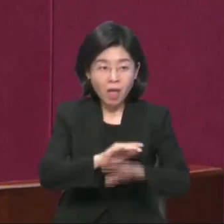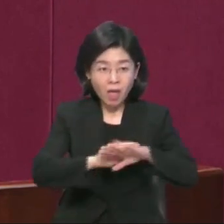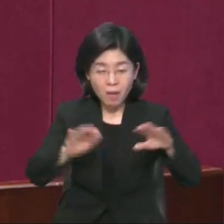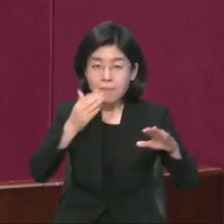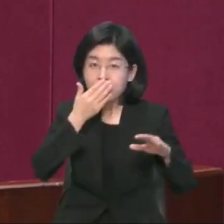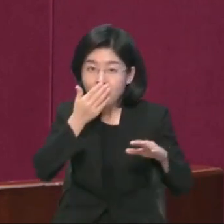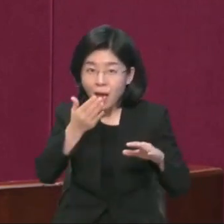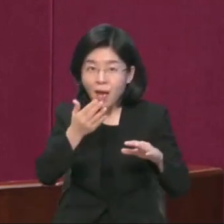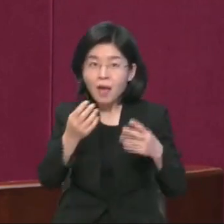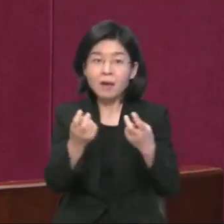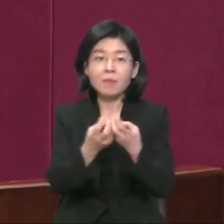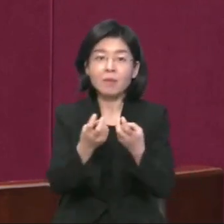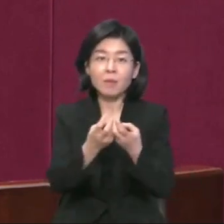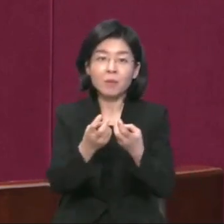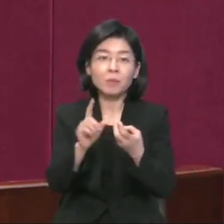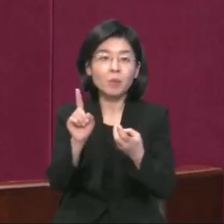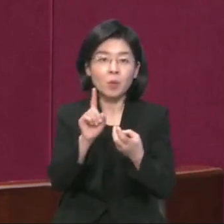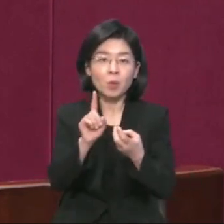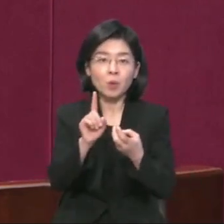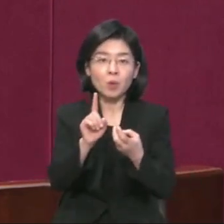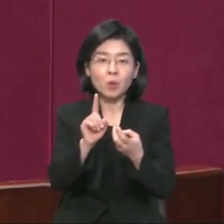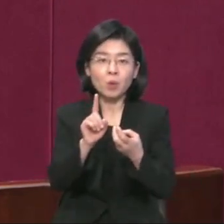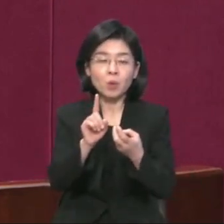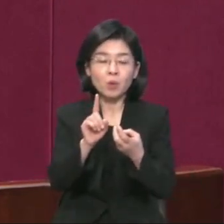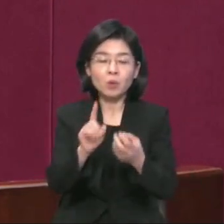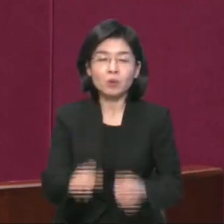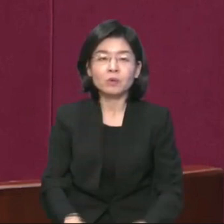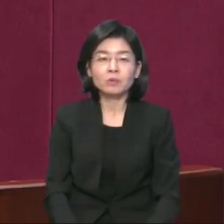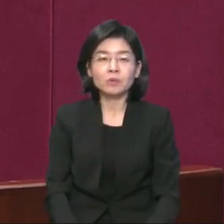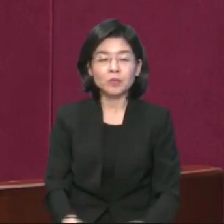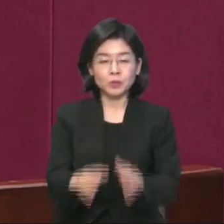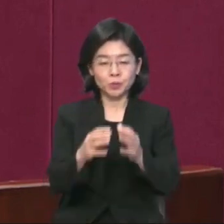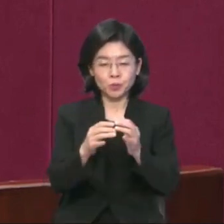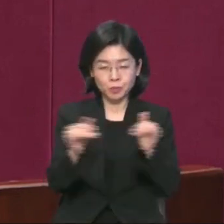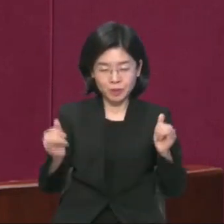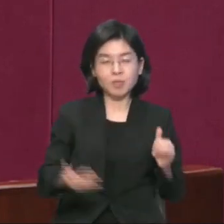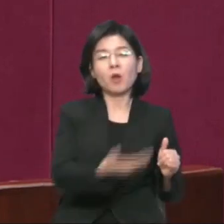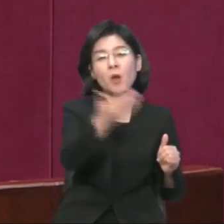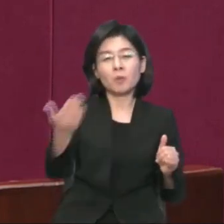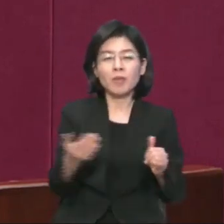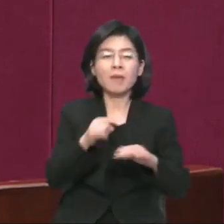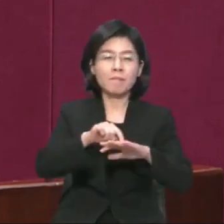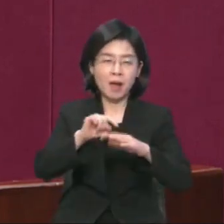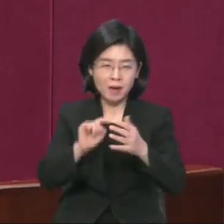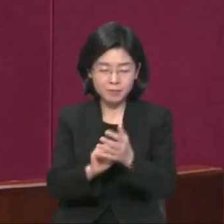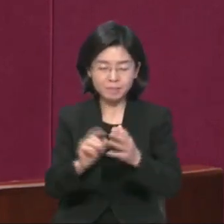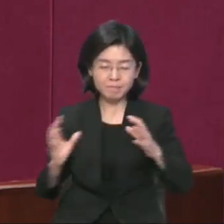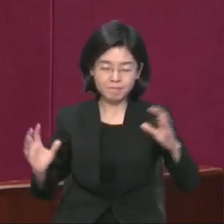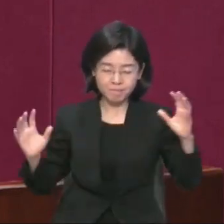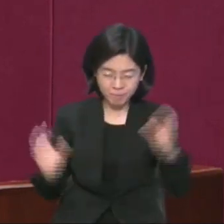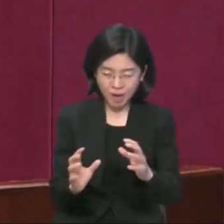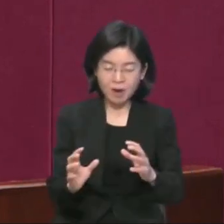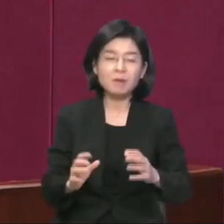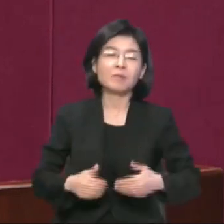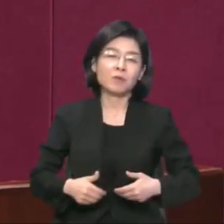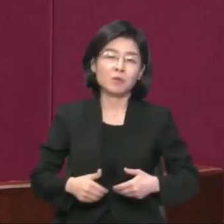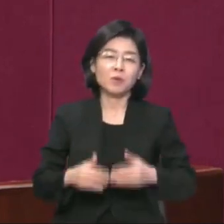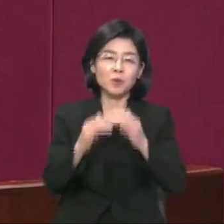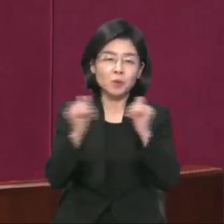최고의 백신이 있습니다. 바로 국민의 하나된 마음입니다. 온